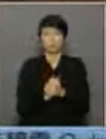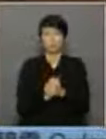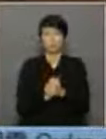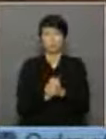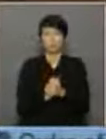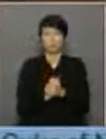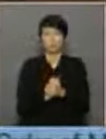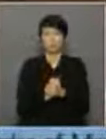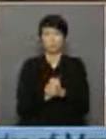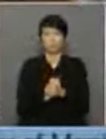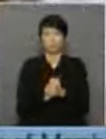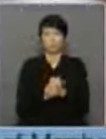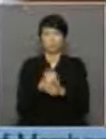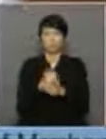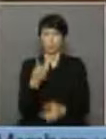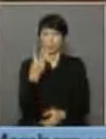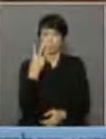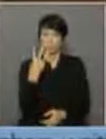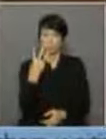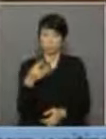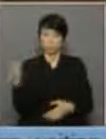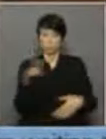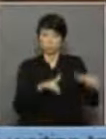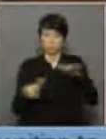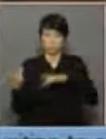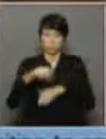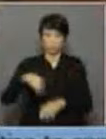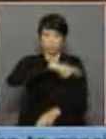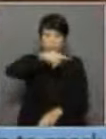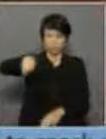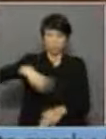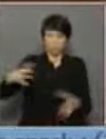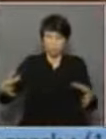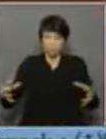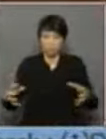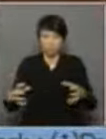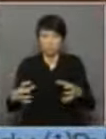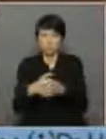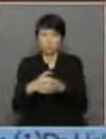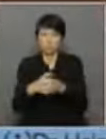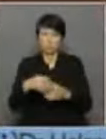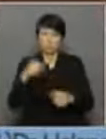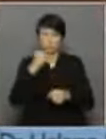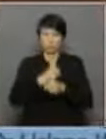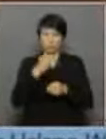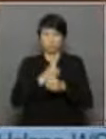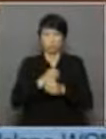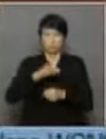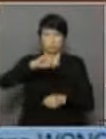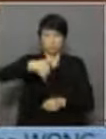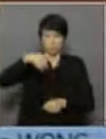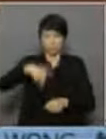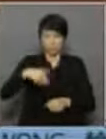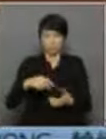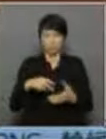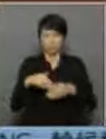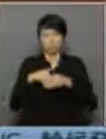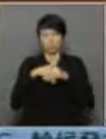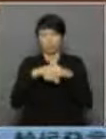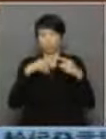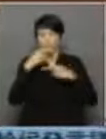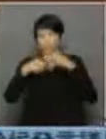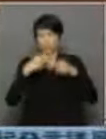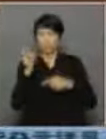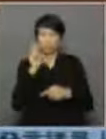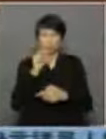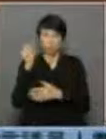該將三個堆填區捆綁在一起來立法會過關的嘛。過不到表決不